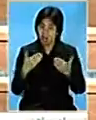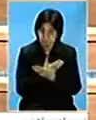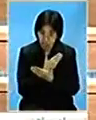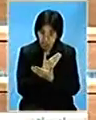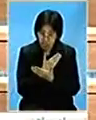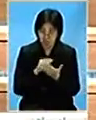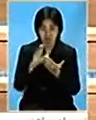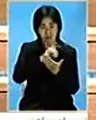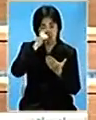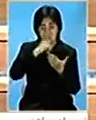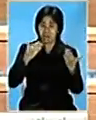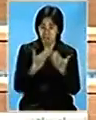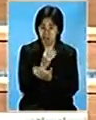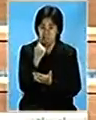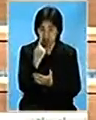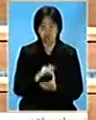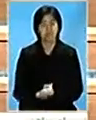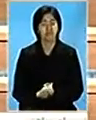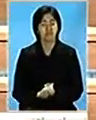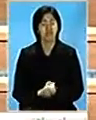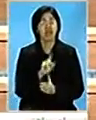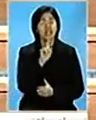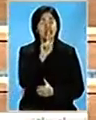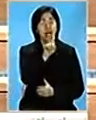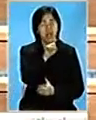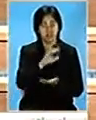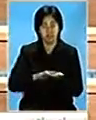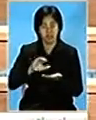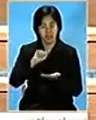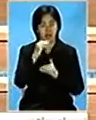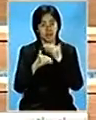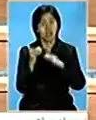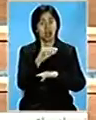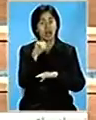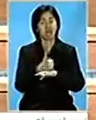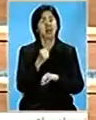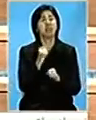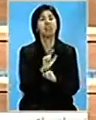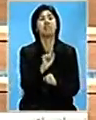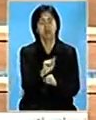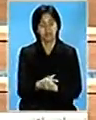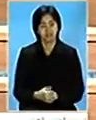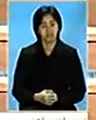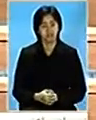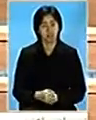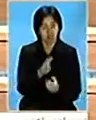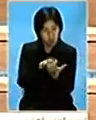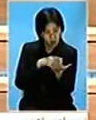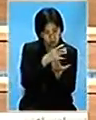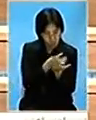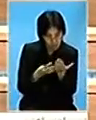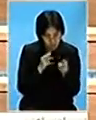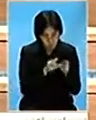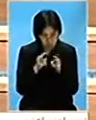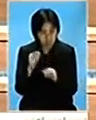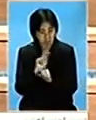ทยถามว่าสภาพัฒนาการเมืองของท่านจะทำอย่างไรจะวางแผนอย่าง